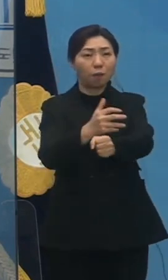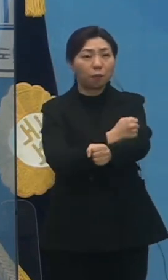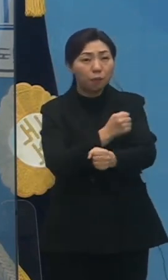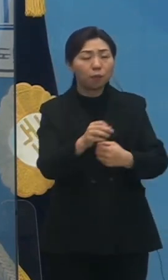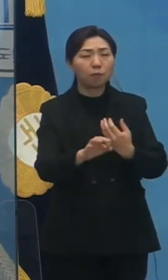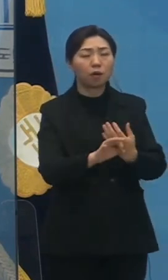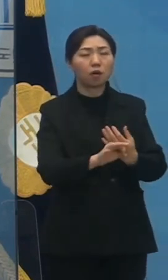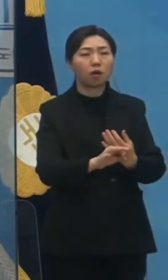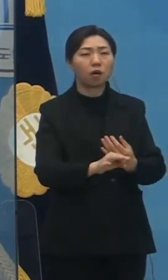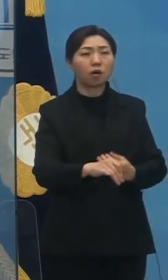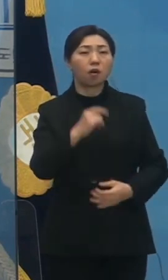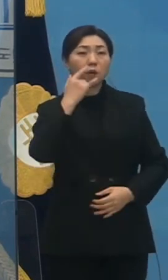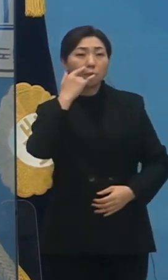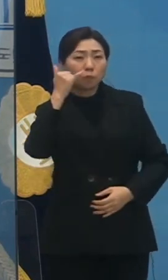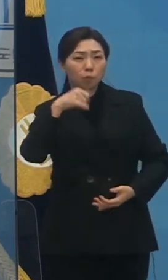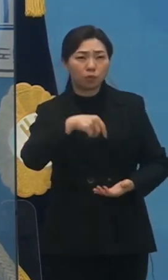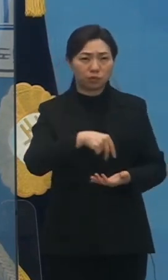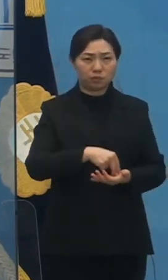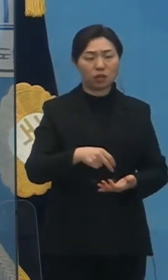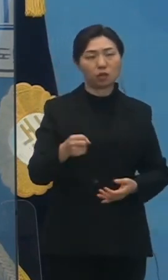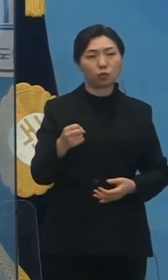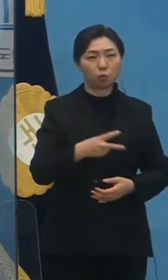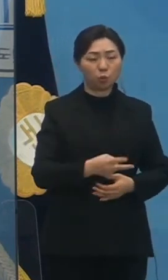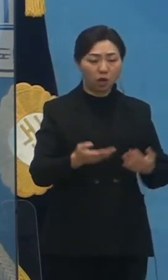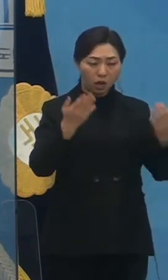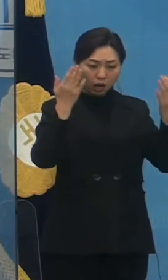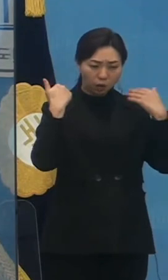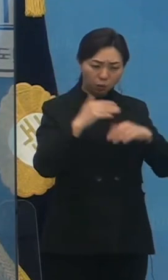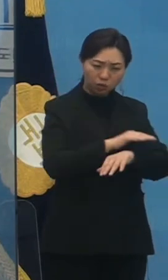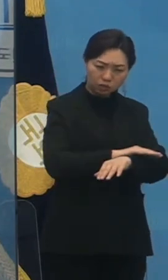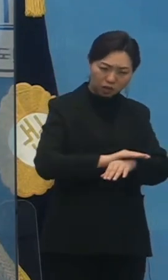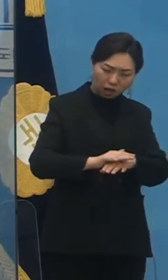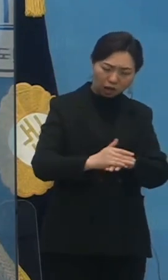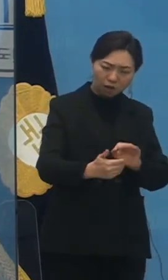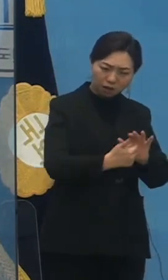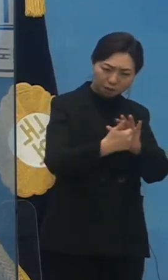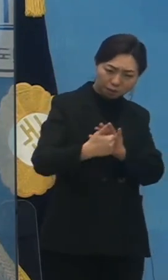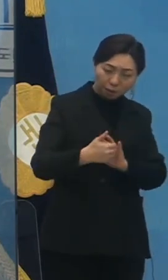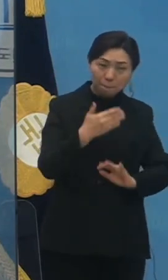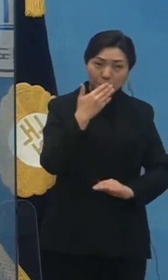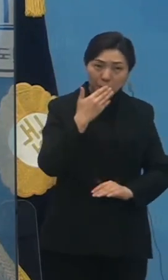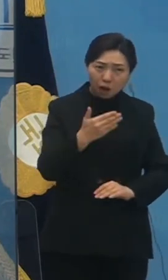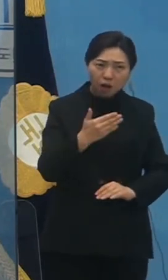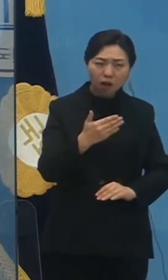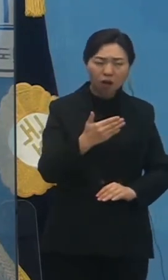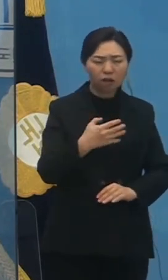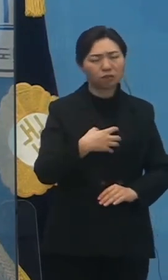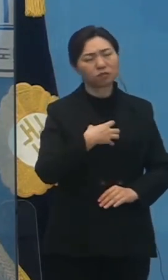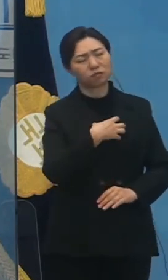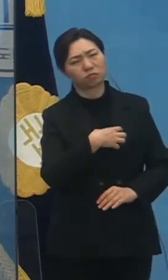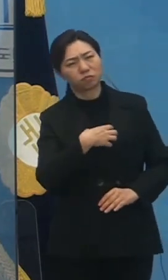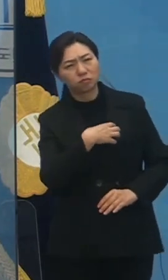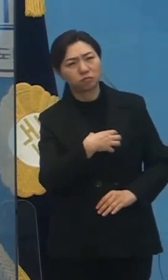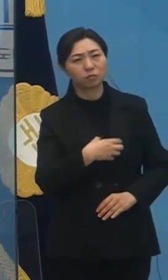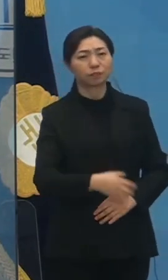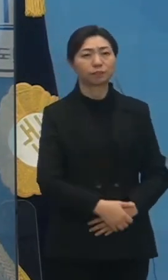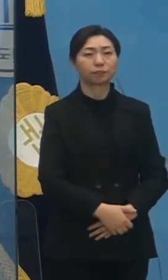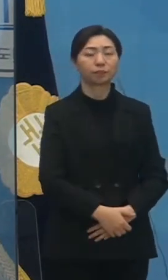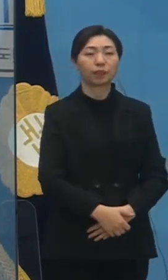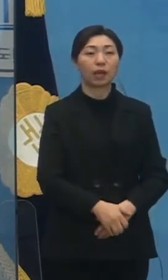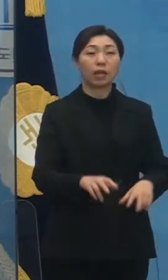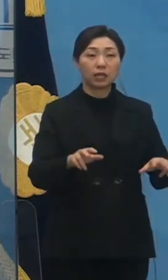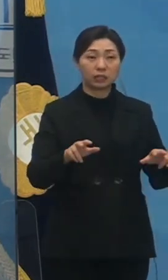학부모나 학교가 잘 대응할 수 있을지 걱정스럽습니다. 현재는